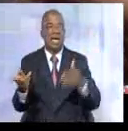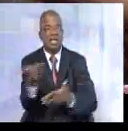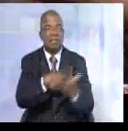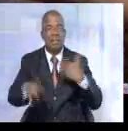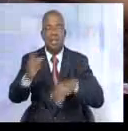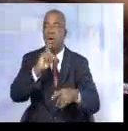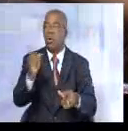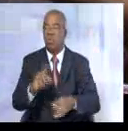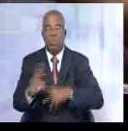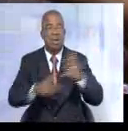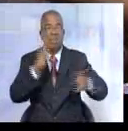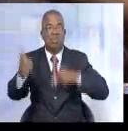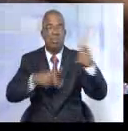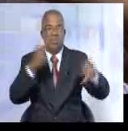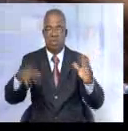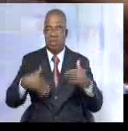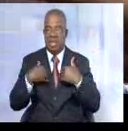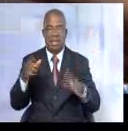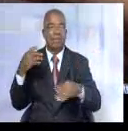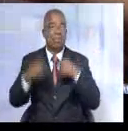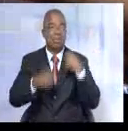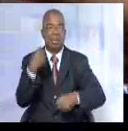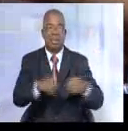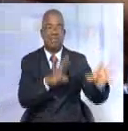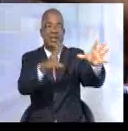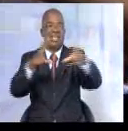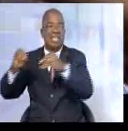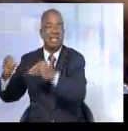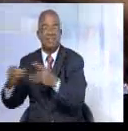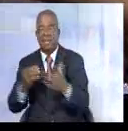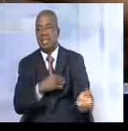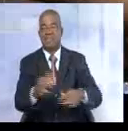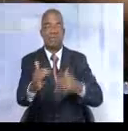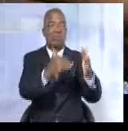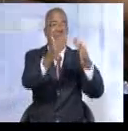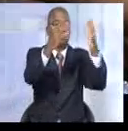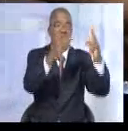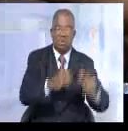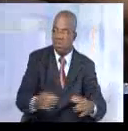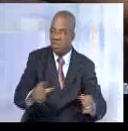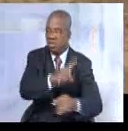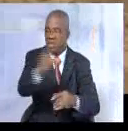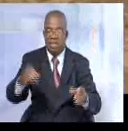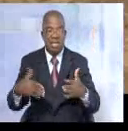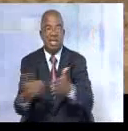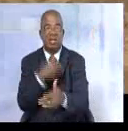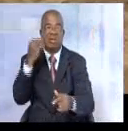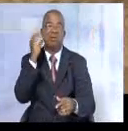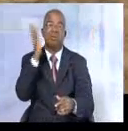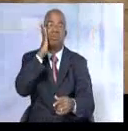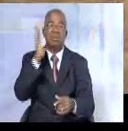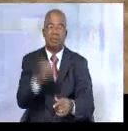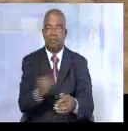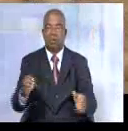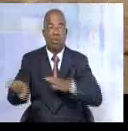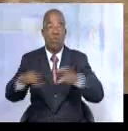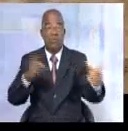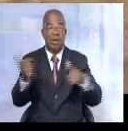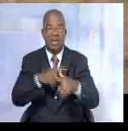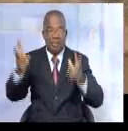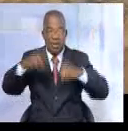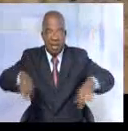cas par cas, je dirais, les services appropriés du ministère de la Construction, du BNED, du ministère des Infrastructures, ont fait des enquêtes